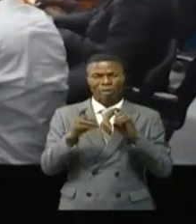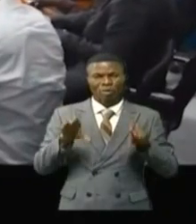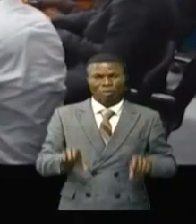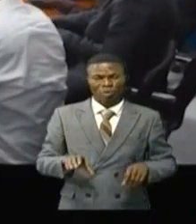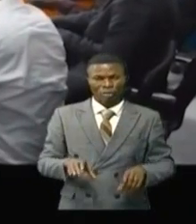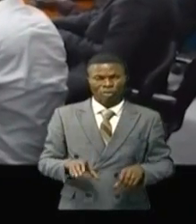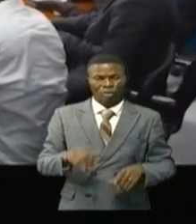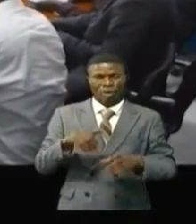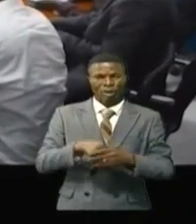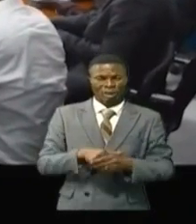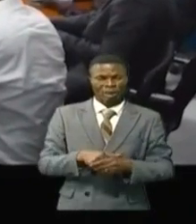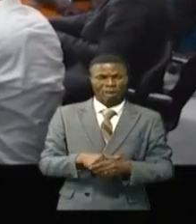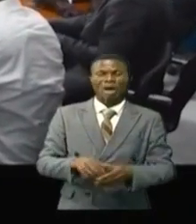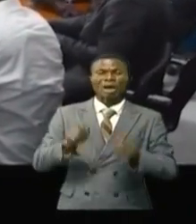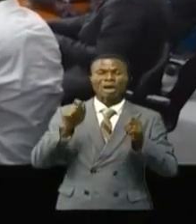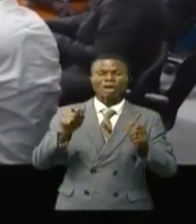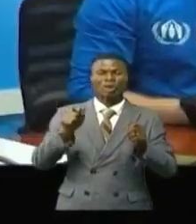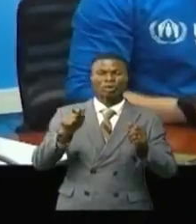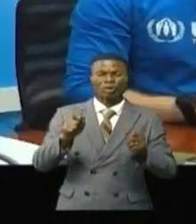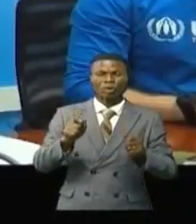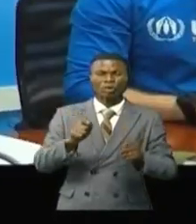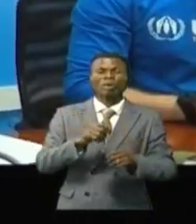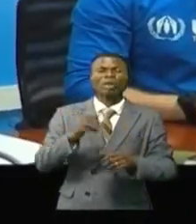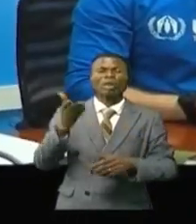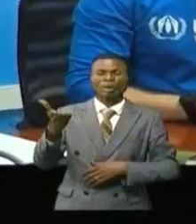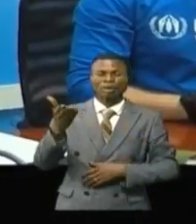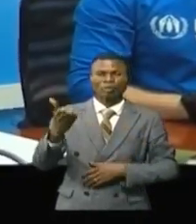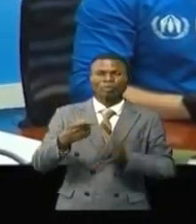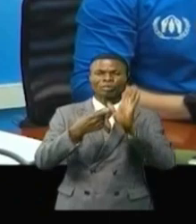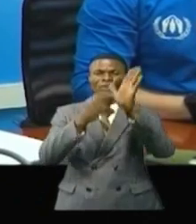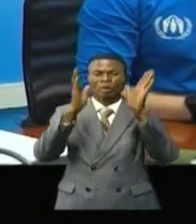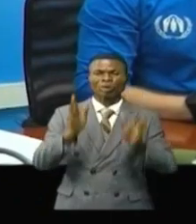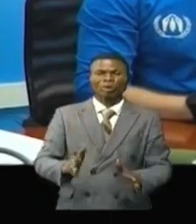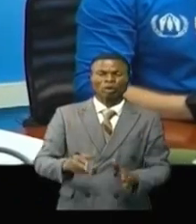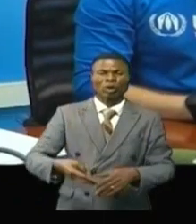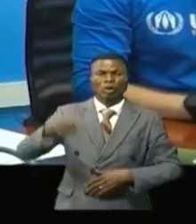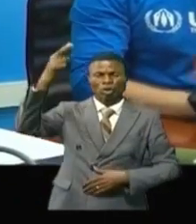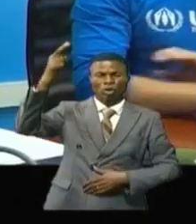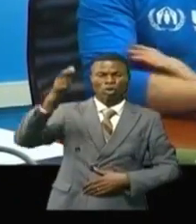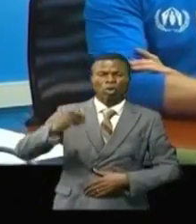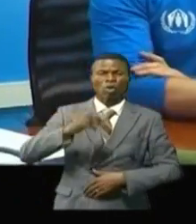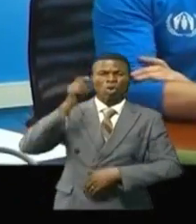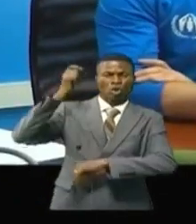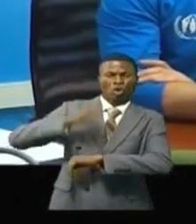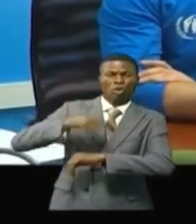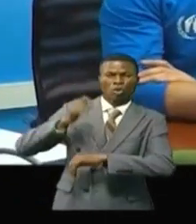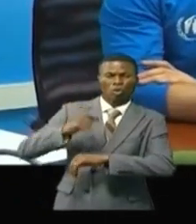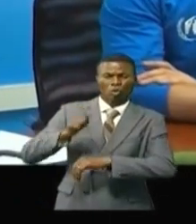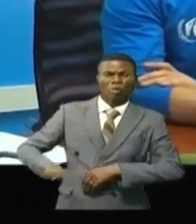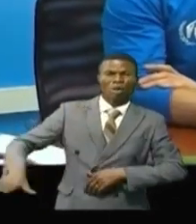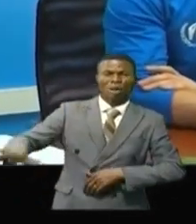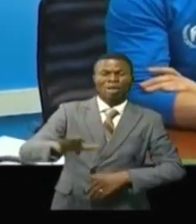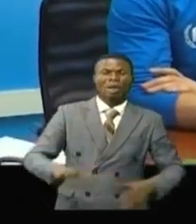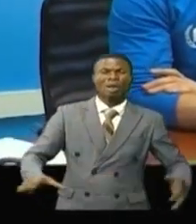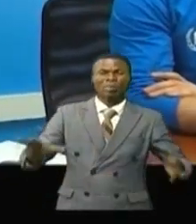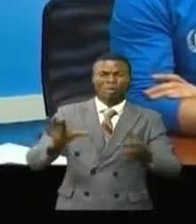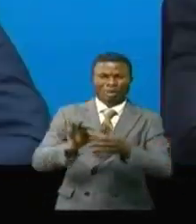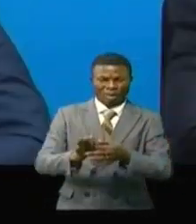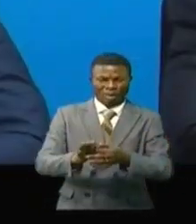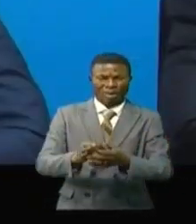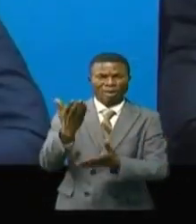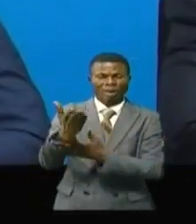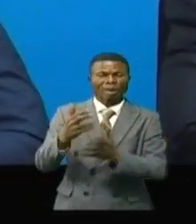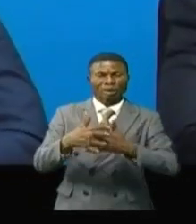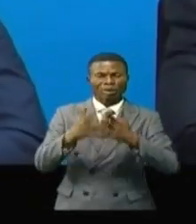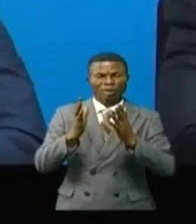Au cours de ces points de presse, Angèle Dikongwe, représentante du Haut Commissariat des Nations Unies pour les réfugiés, appelle les partenaires,